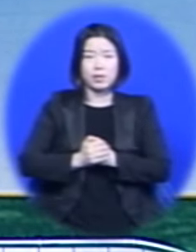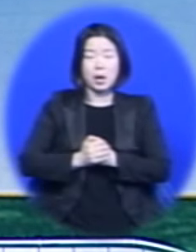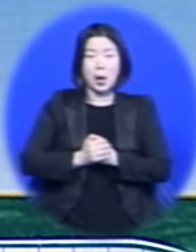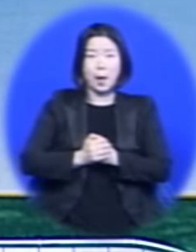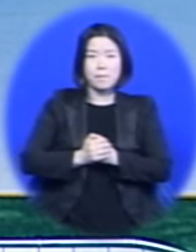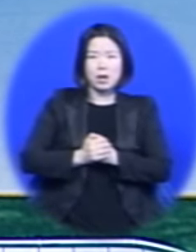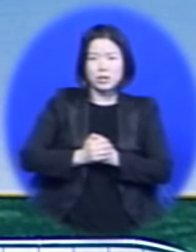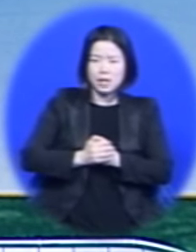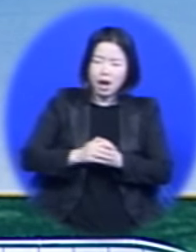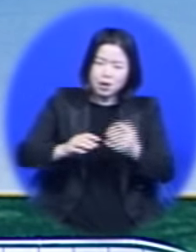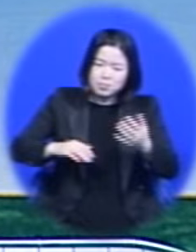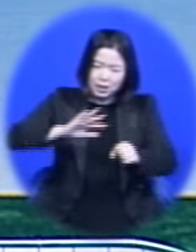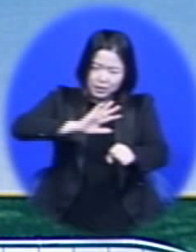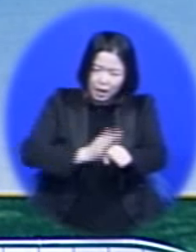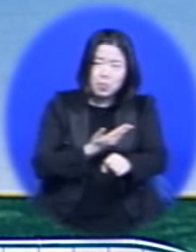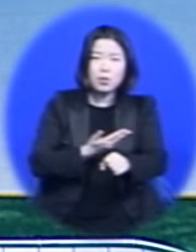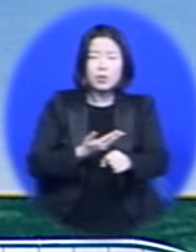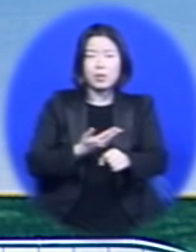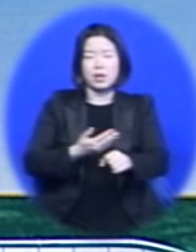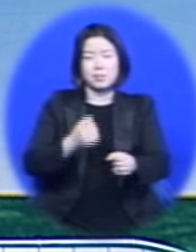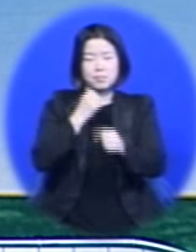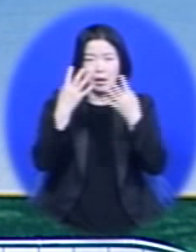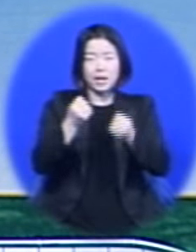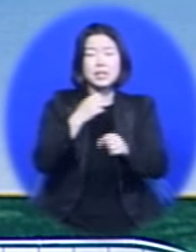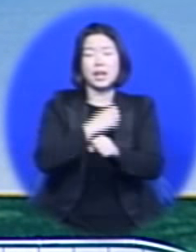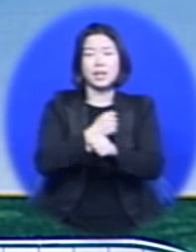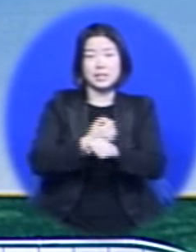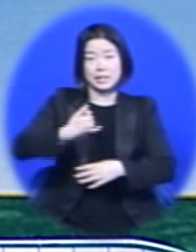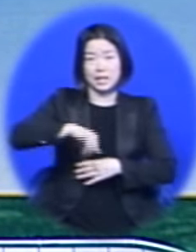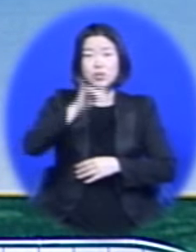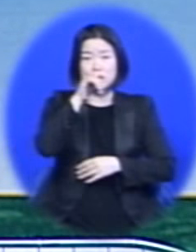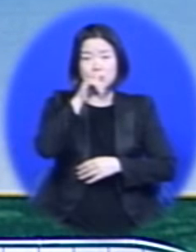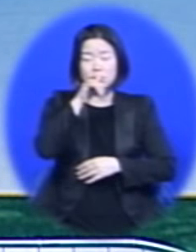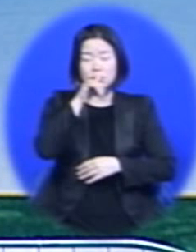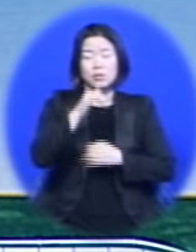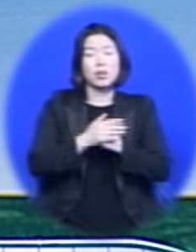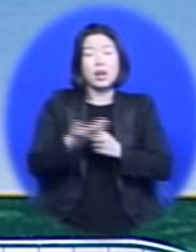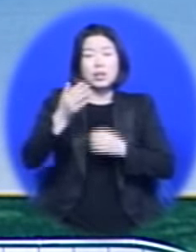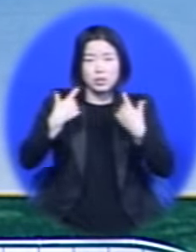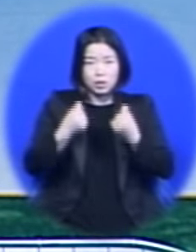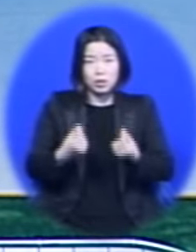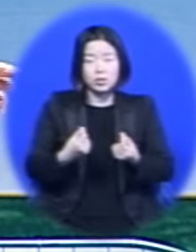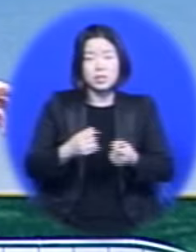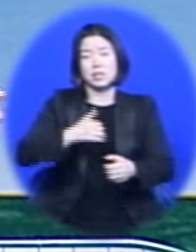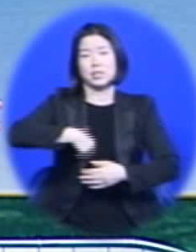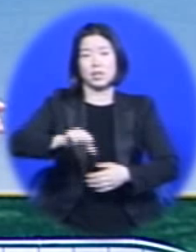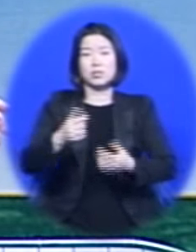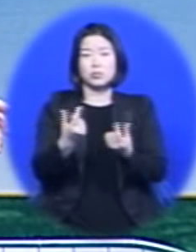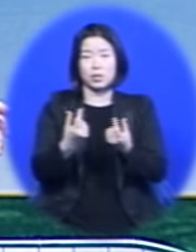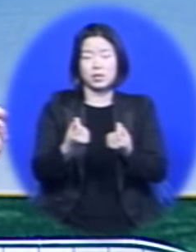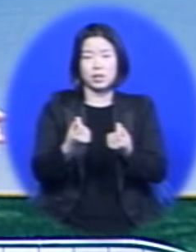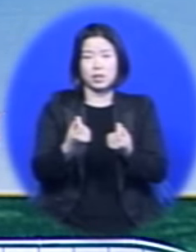망나니 같은 자녀도 있는 거죠. 그래도 여전히 자녀지요. 종하고 아들하고는 대하는 게 완전히